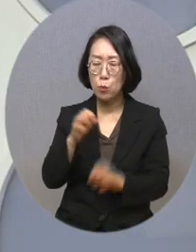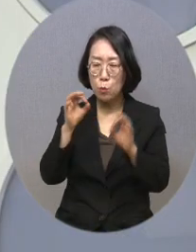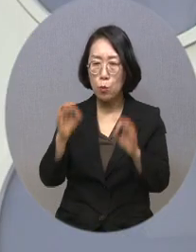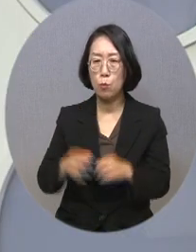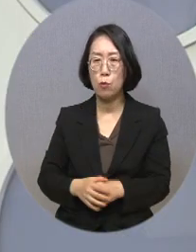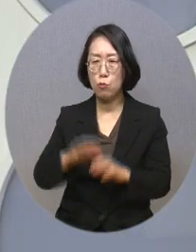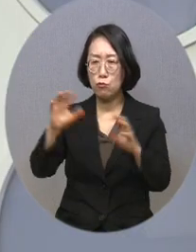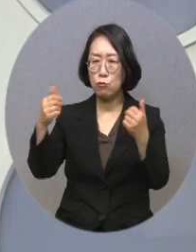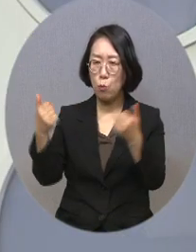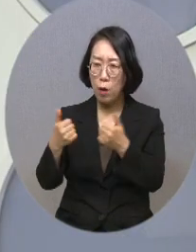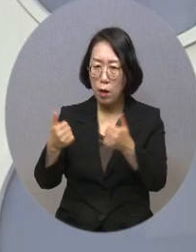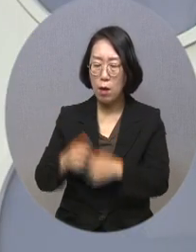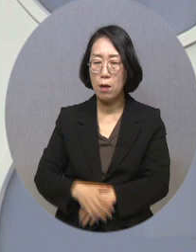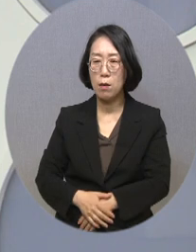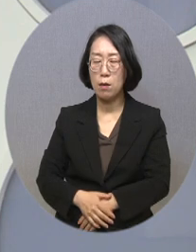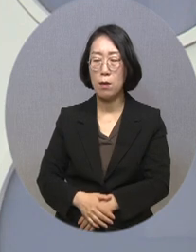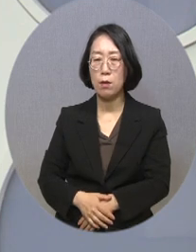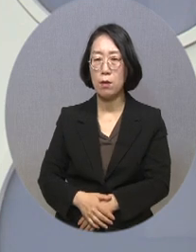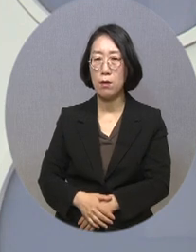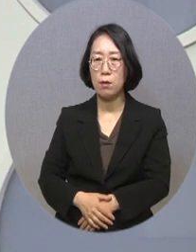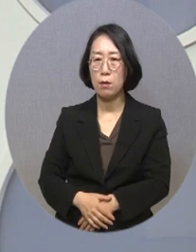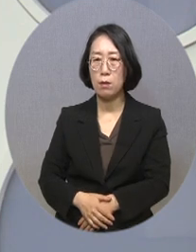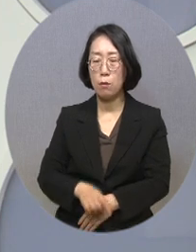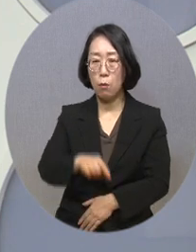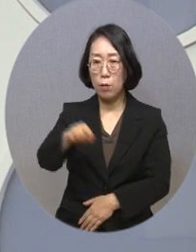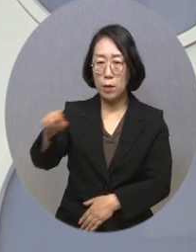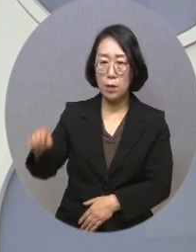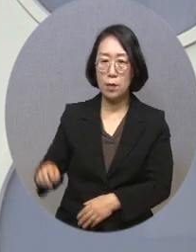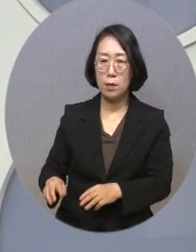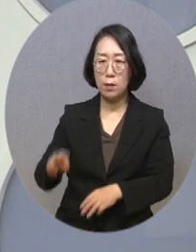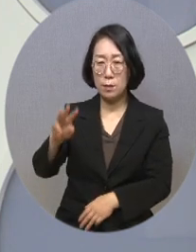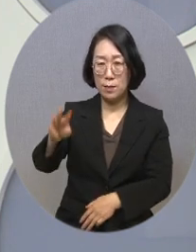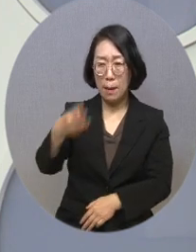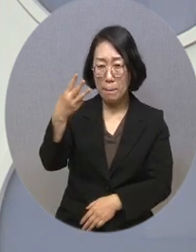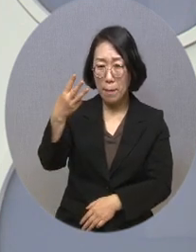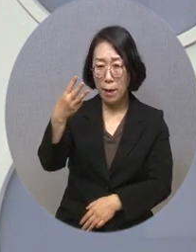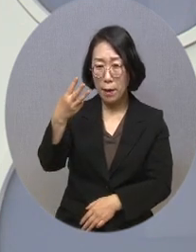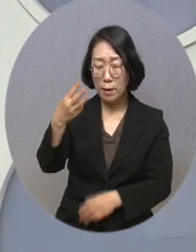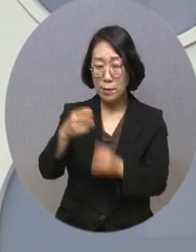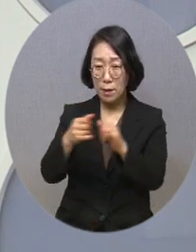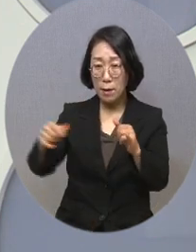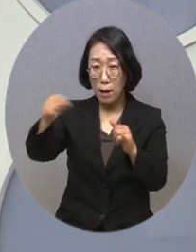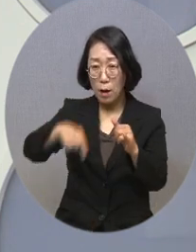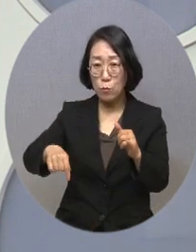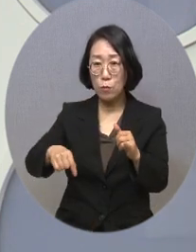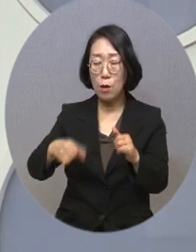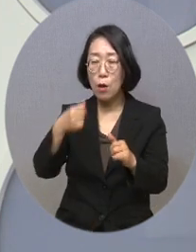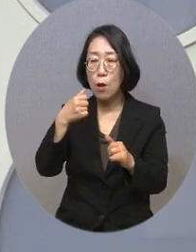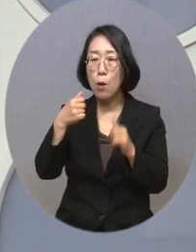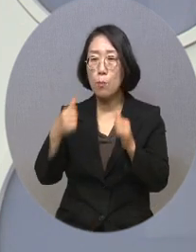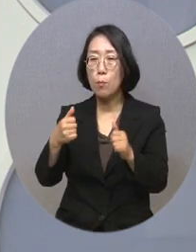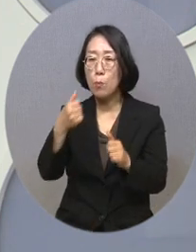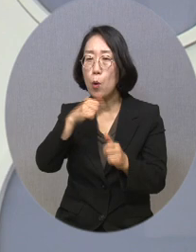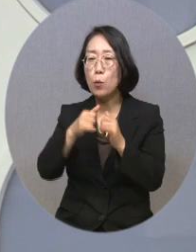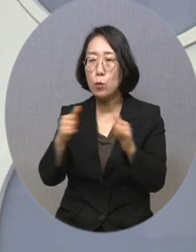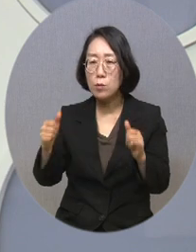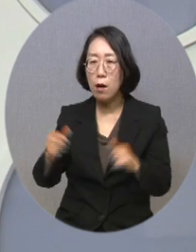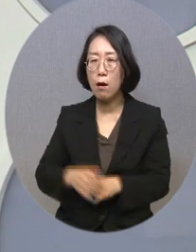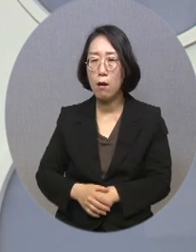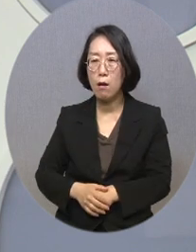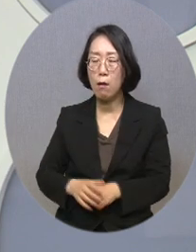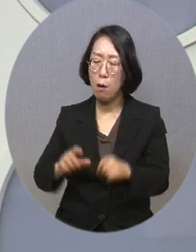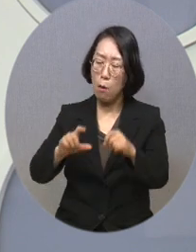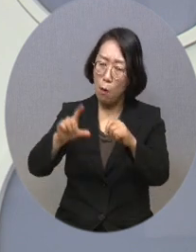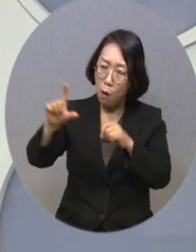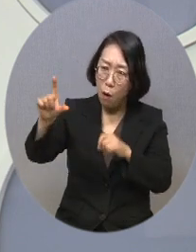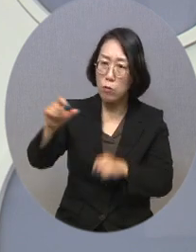국회에 총 300분의 국회의원 중에서 46명이 변호사 출신인데 네. 또